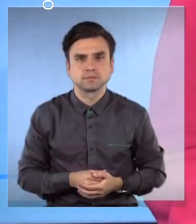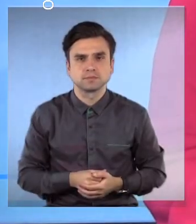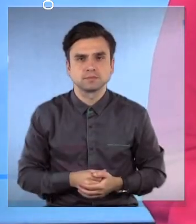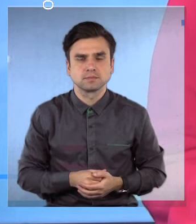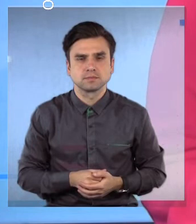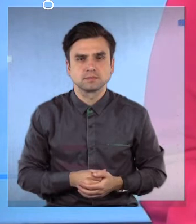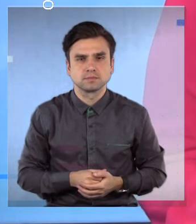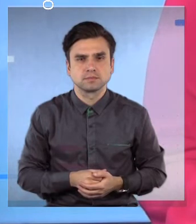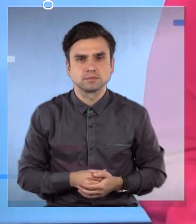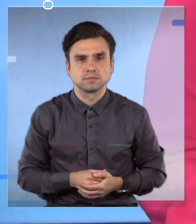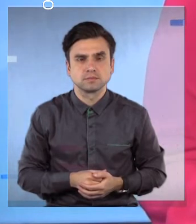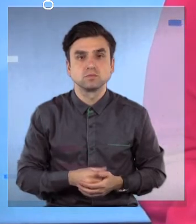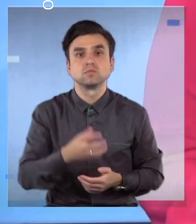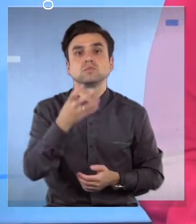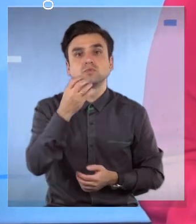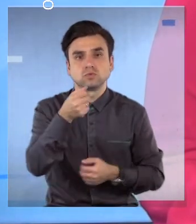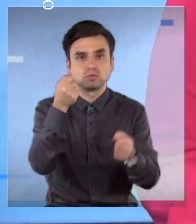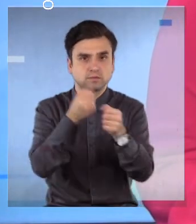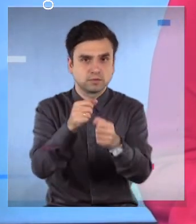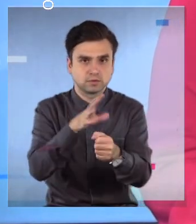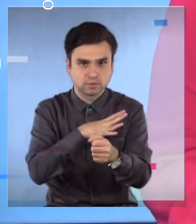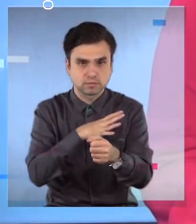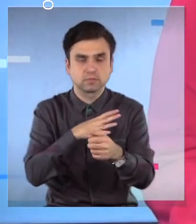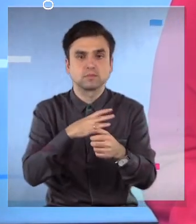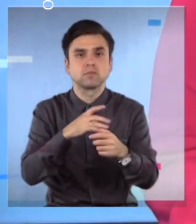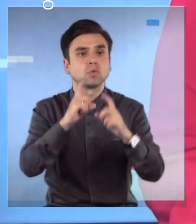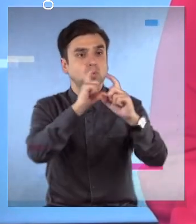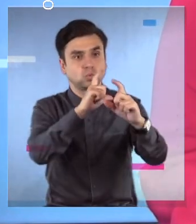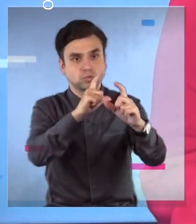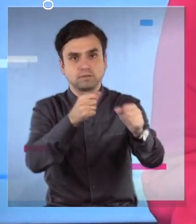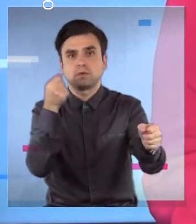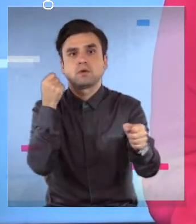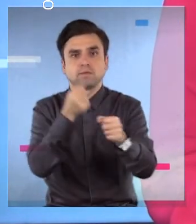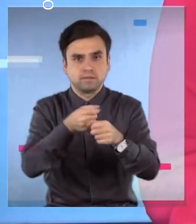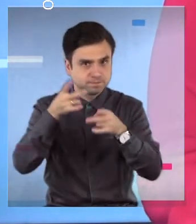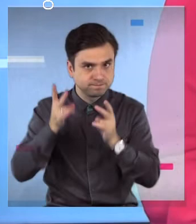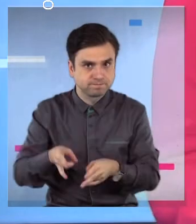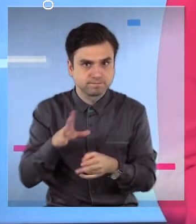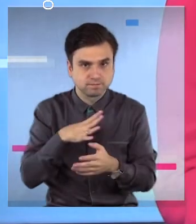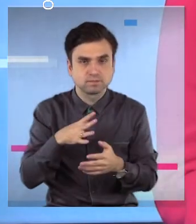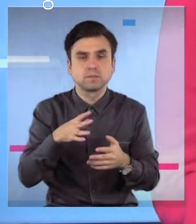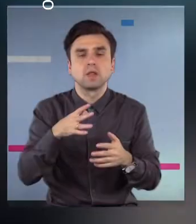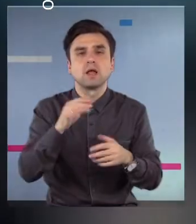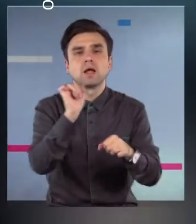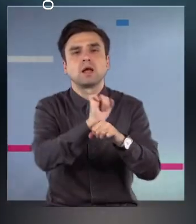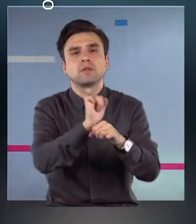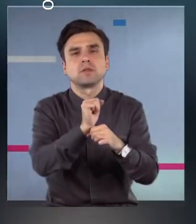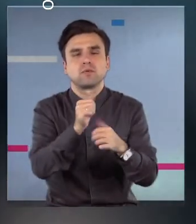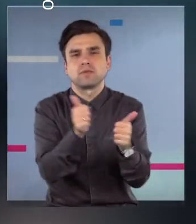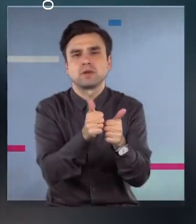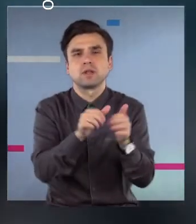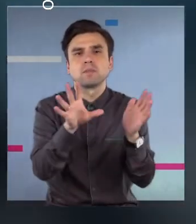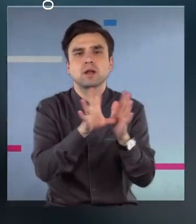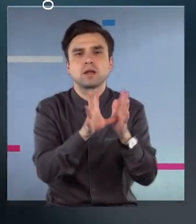І ще одне ДТП. Постраждав у зіткненні з вантажівкою. Надвечір на зупинці електрозаводська сталася аварія, також між